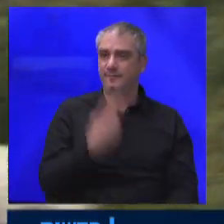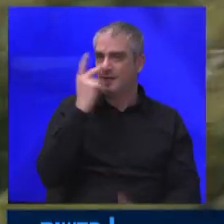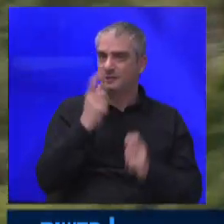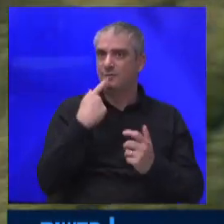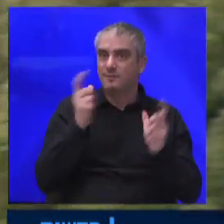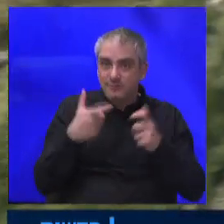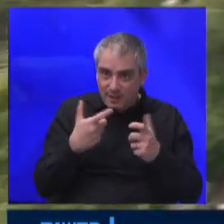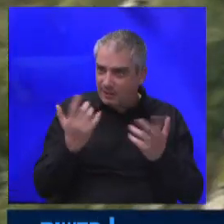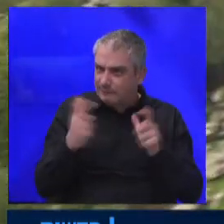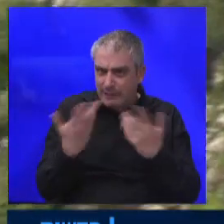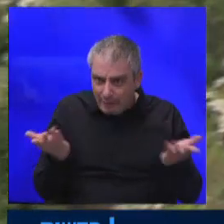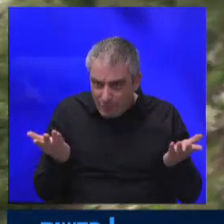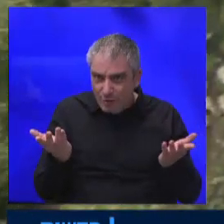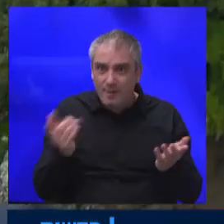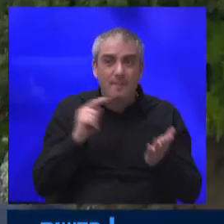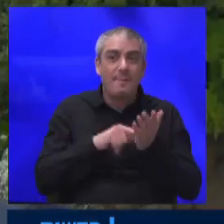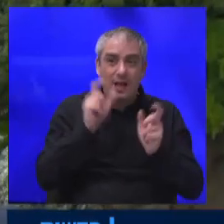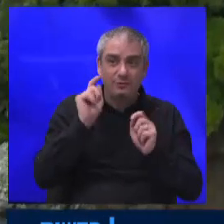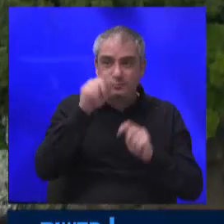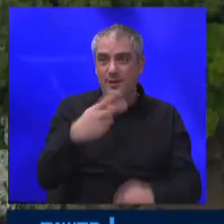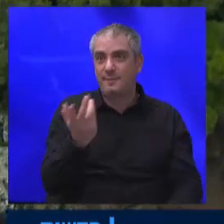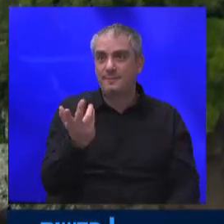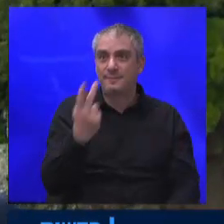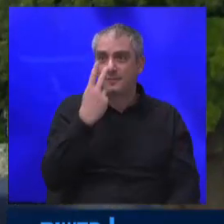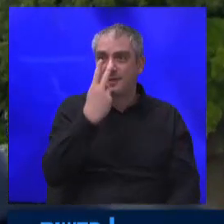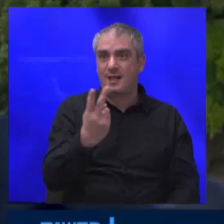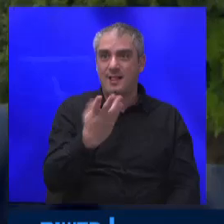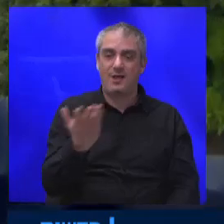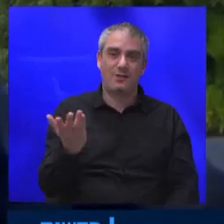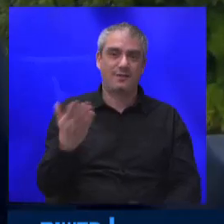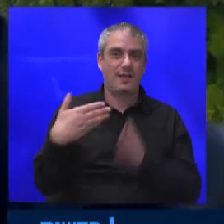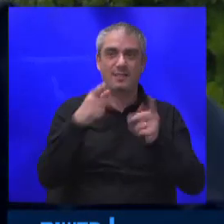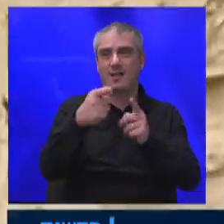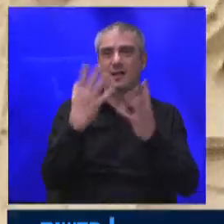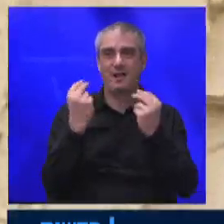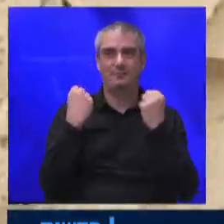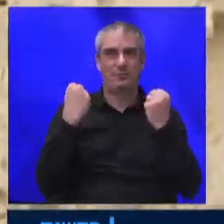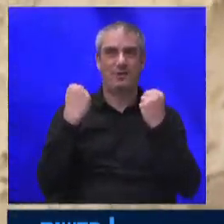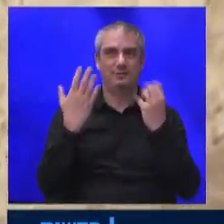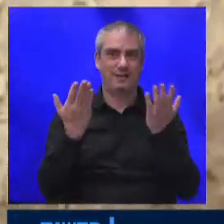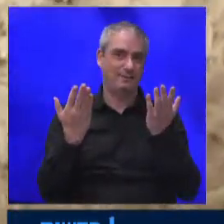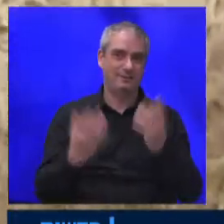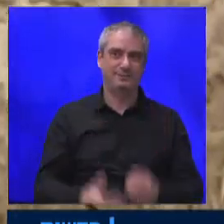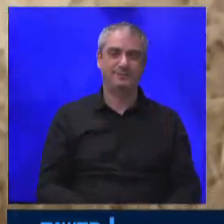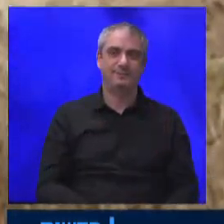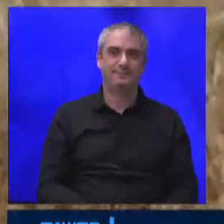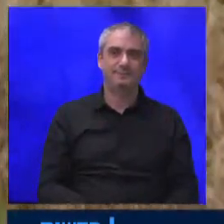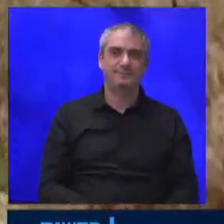סגר, תראה איזה סגר, אבל האנשים בגלל זה באים רק לראות הנחל הזה, כמה שהוא חזק.